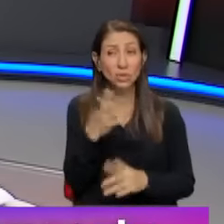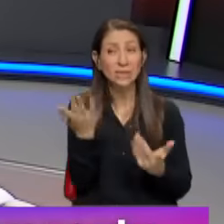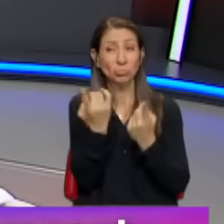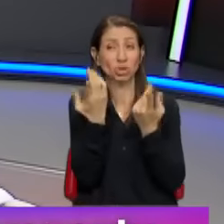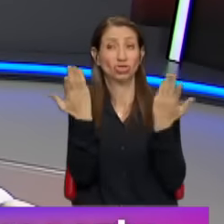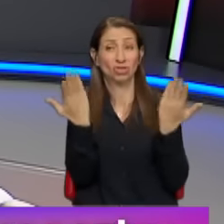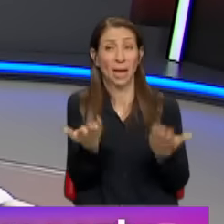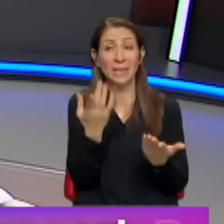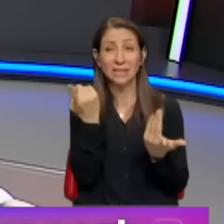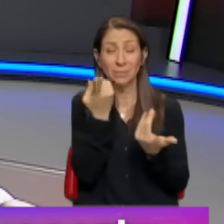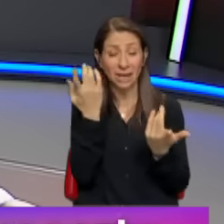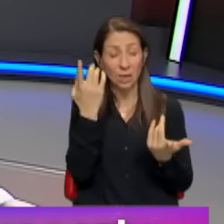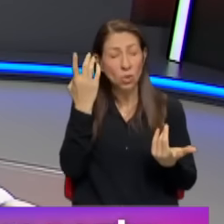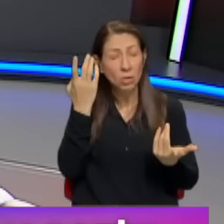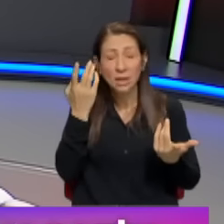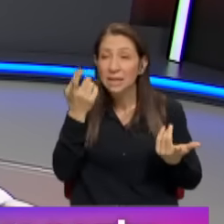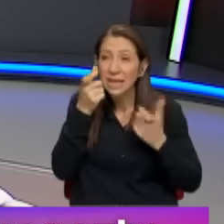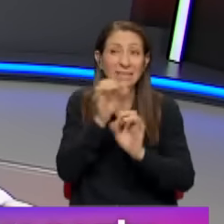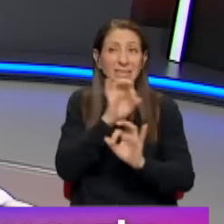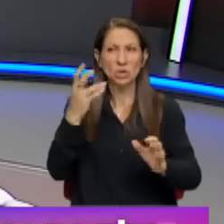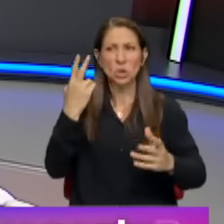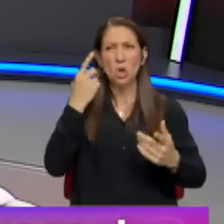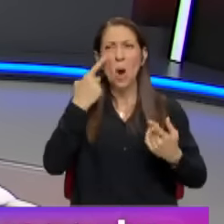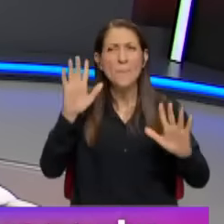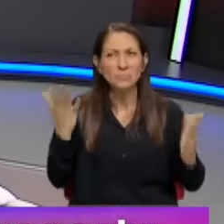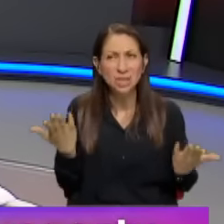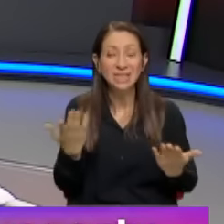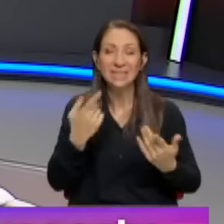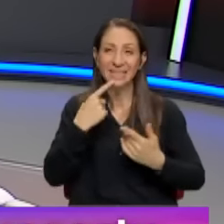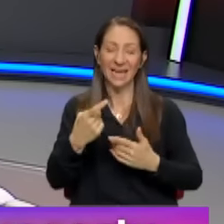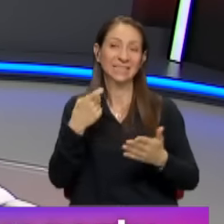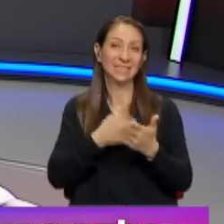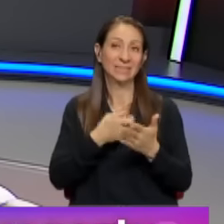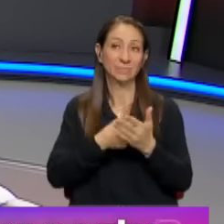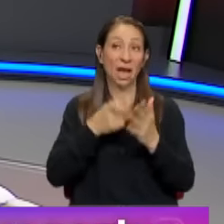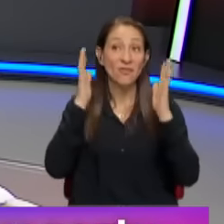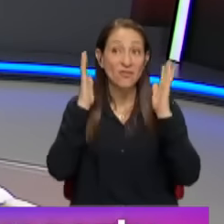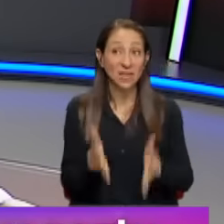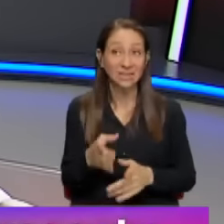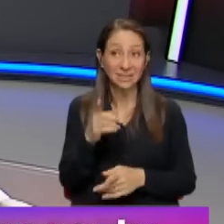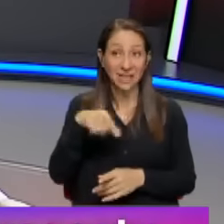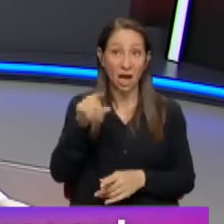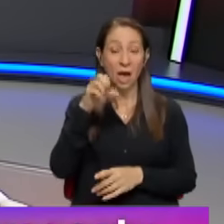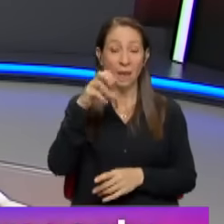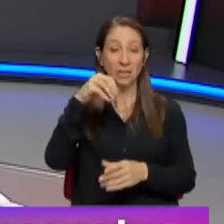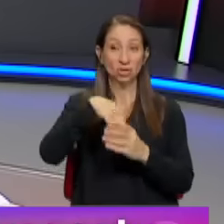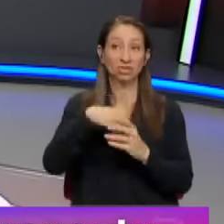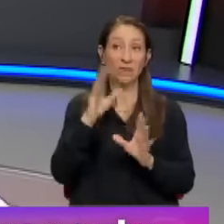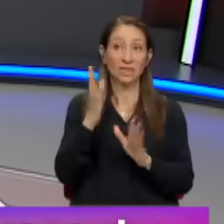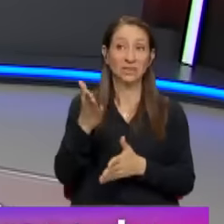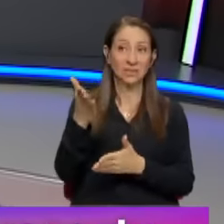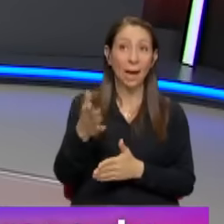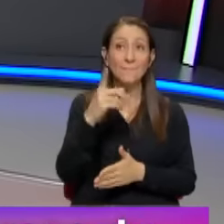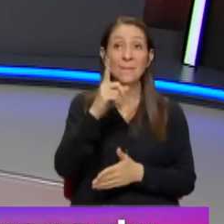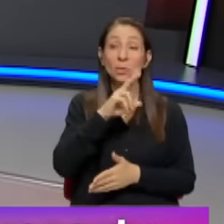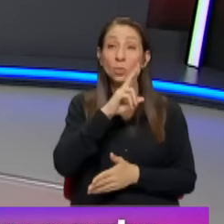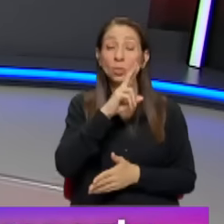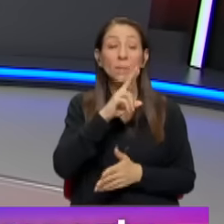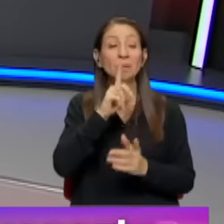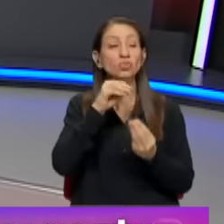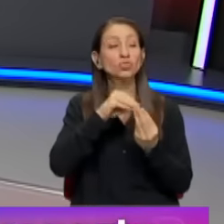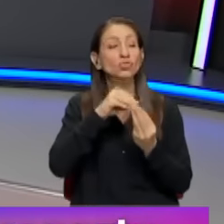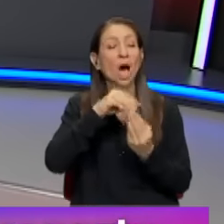şey? Nasıl bir aymazlık? Nasıl bir görgüsüzlük? Diyen isimler ağırlıkla AK Parti'nin içinden çıktı. Bir günah